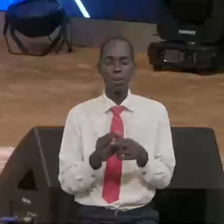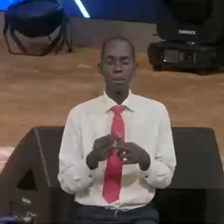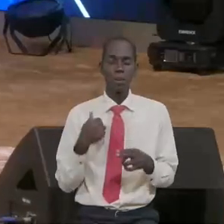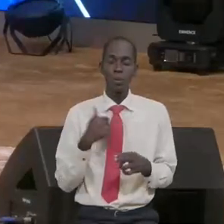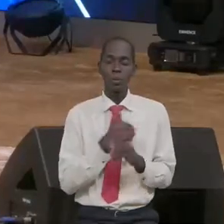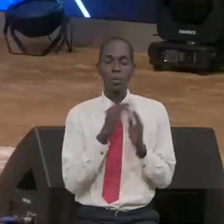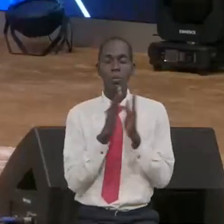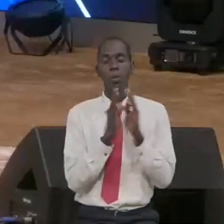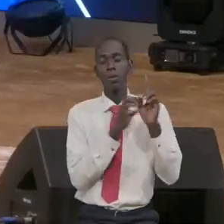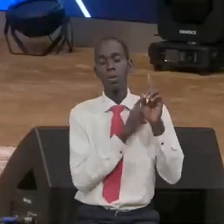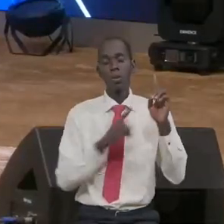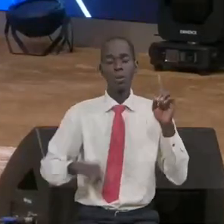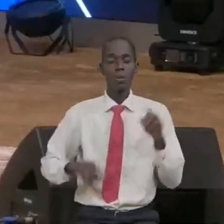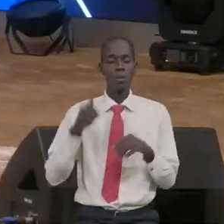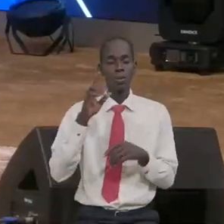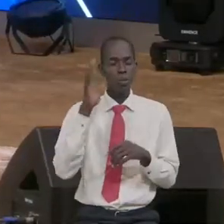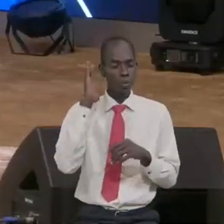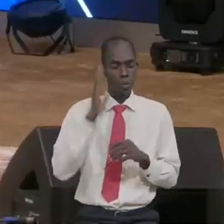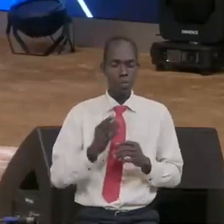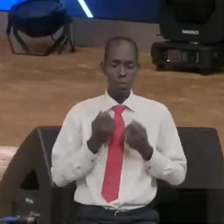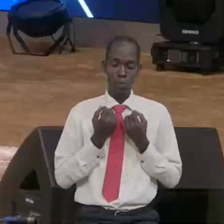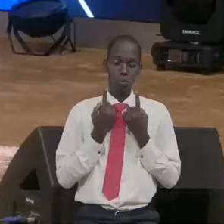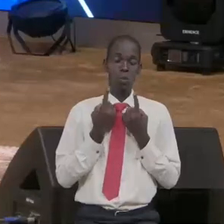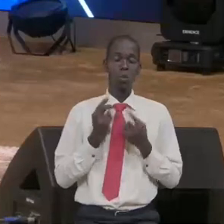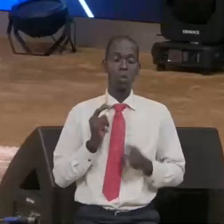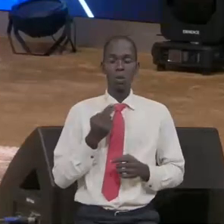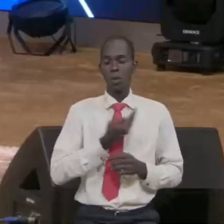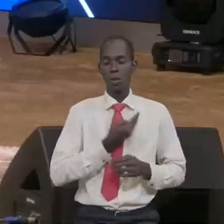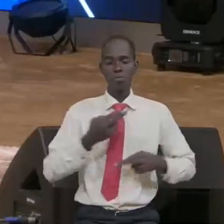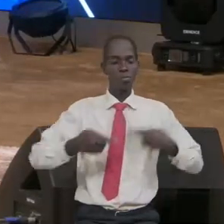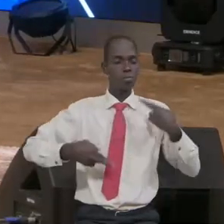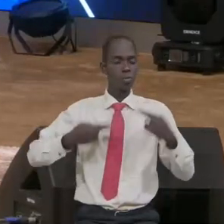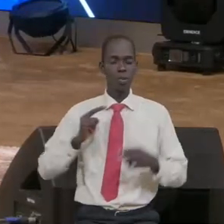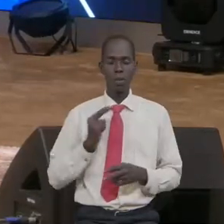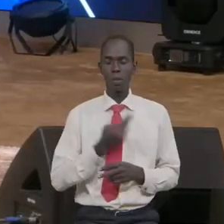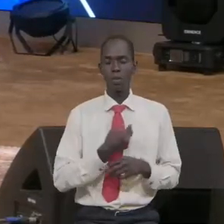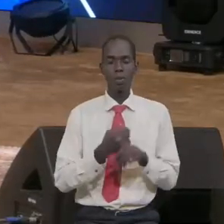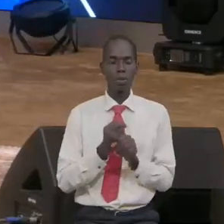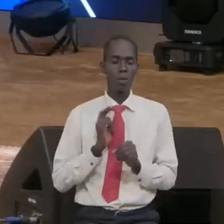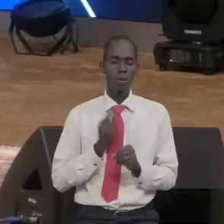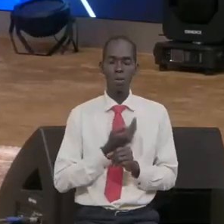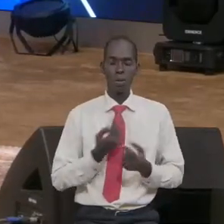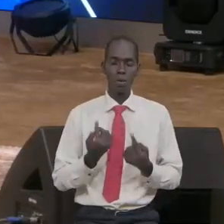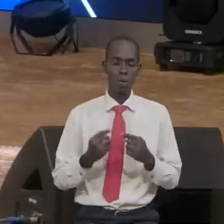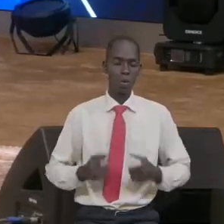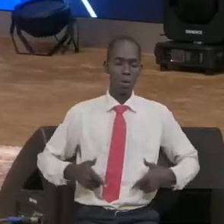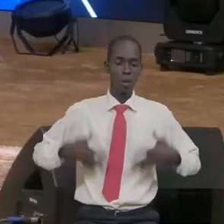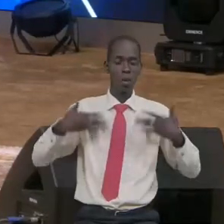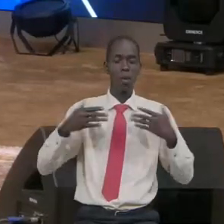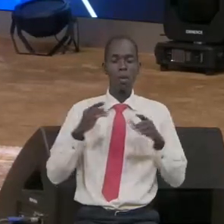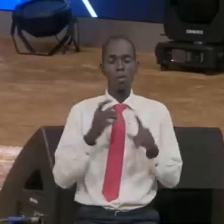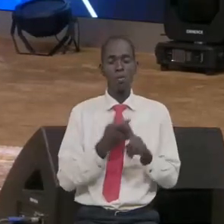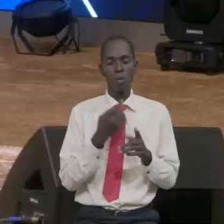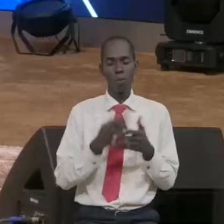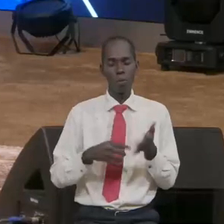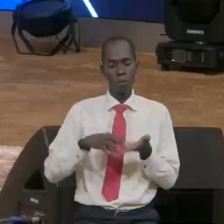Nous prions que tu nous ranimes, que tu nous réveilles, que tu nous donnes la vie comme résultat de ce que nous